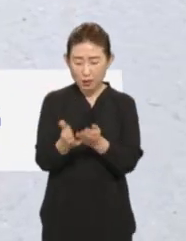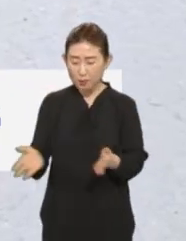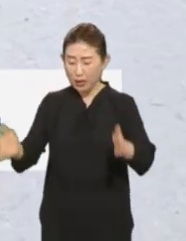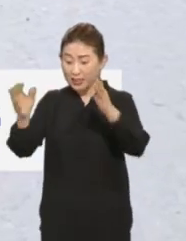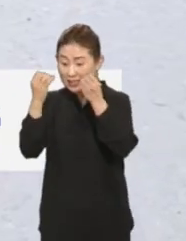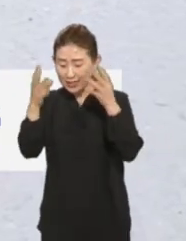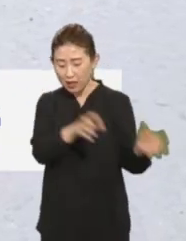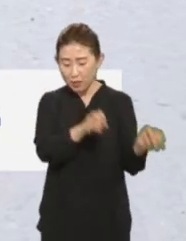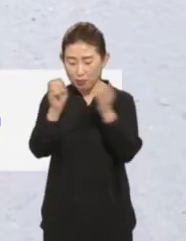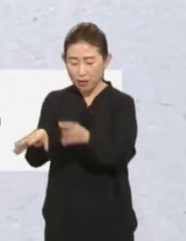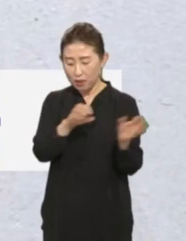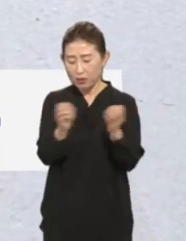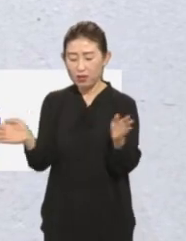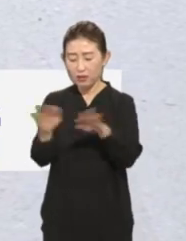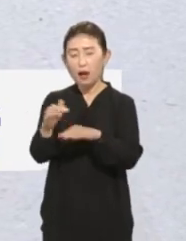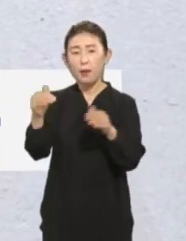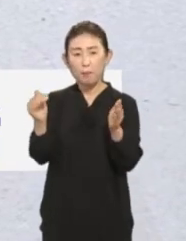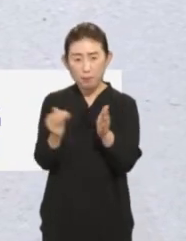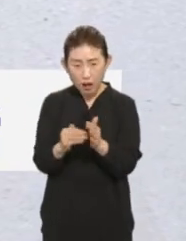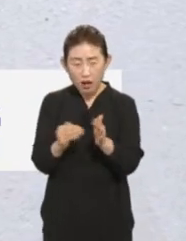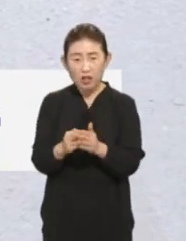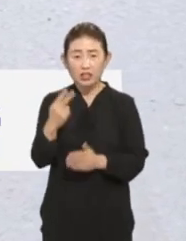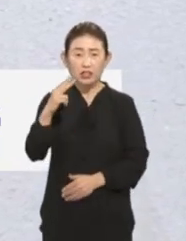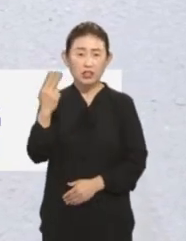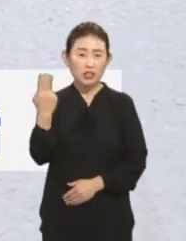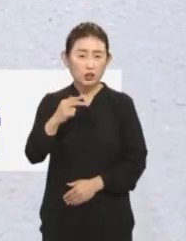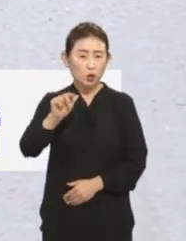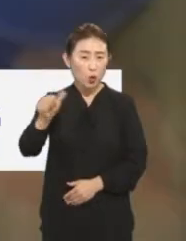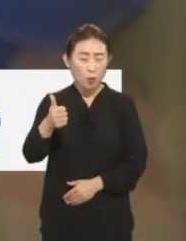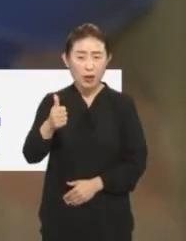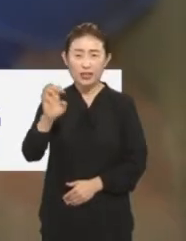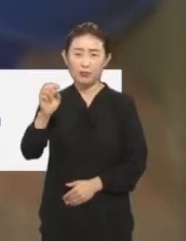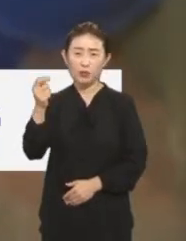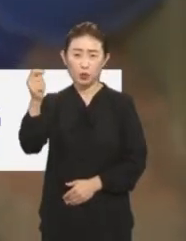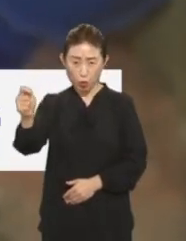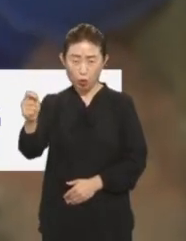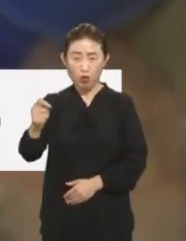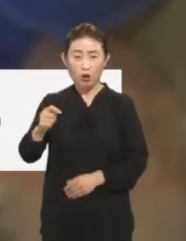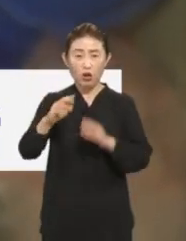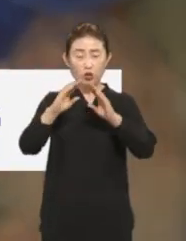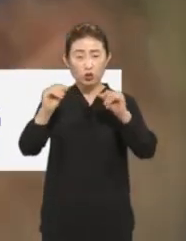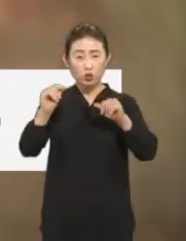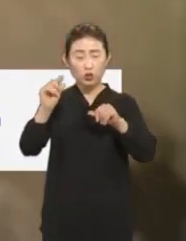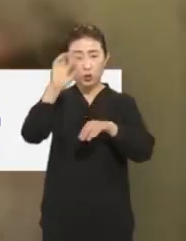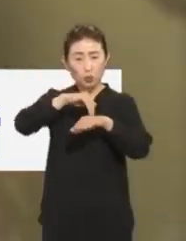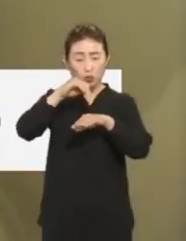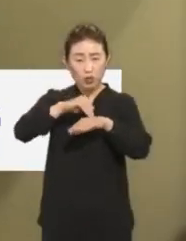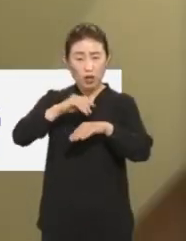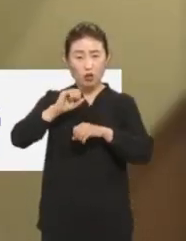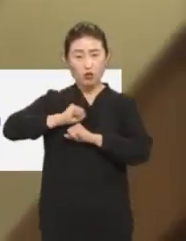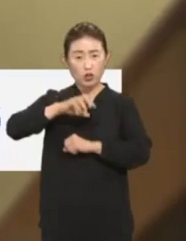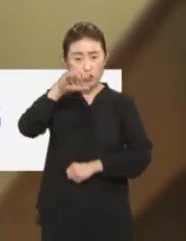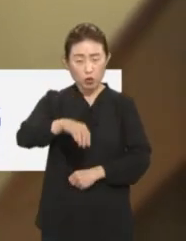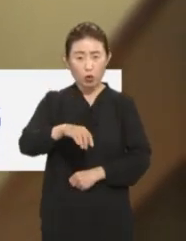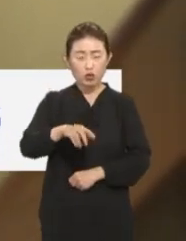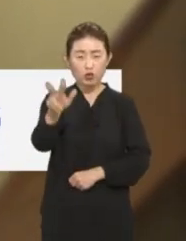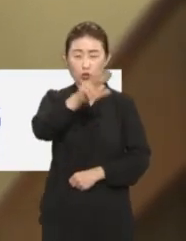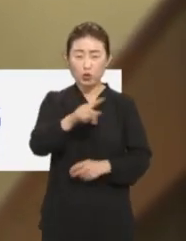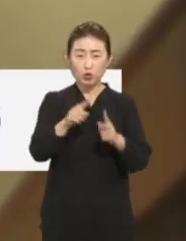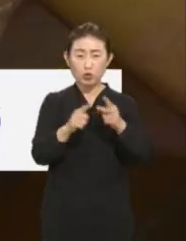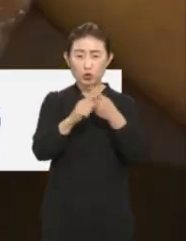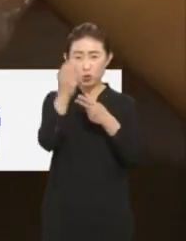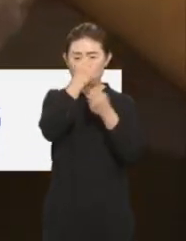정상 제품으로 속여 7235톤 상당을 논산육군훈련소와 전국의 초중고등학교